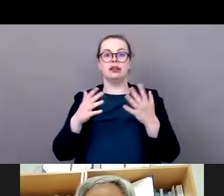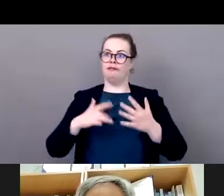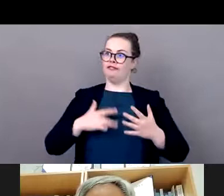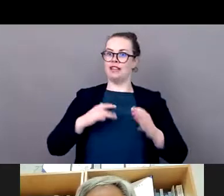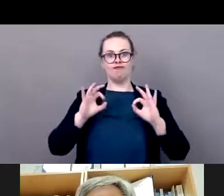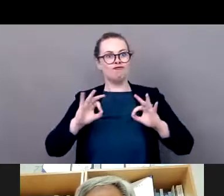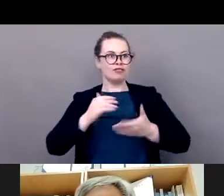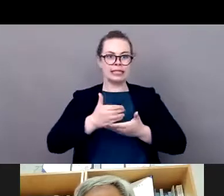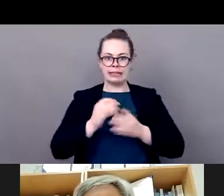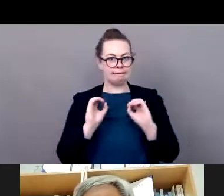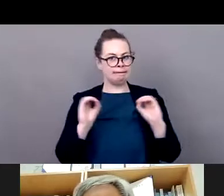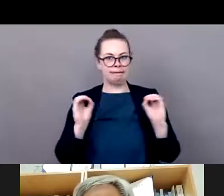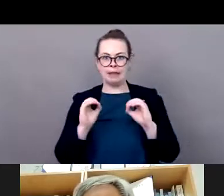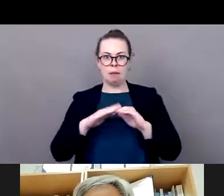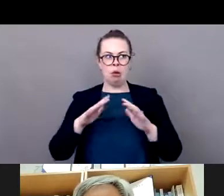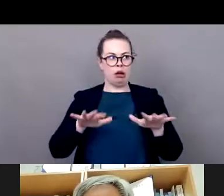insécurité croissante.